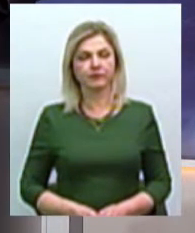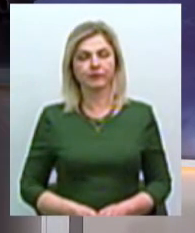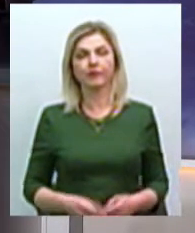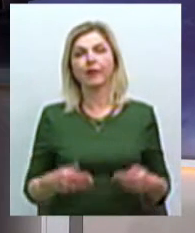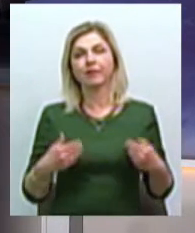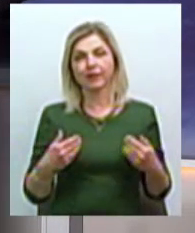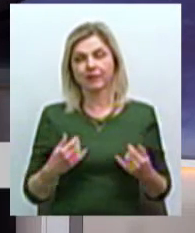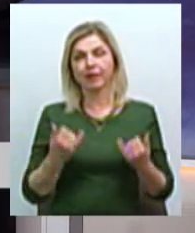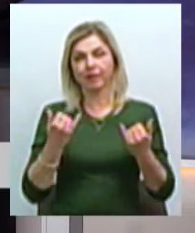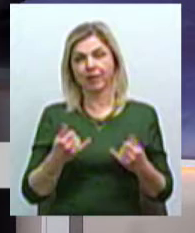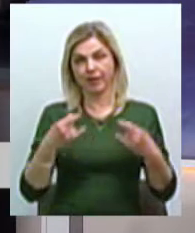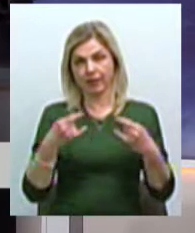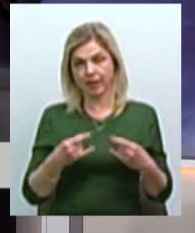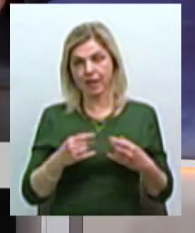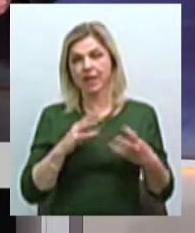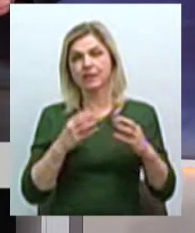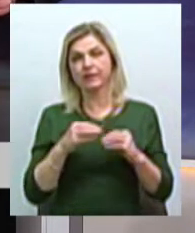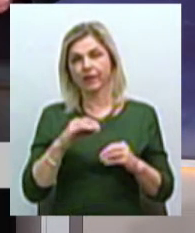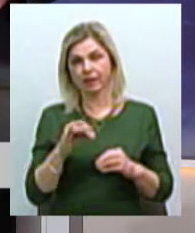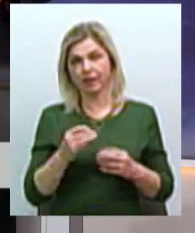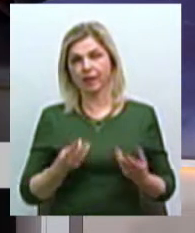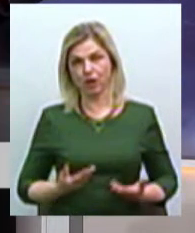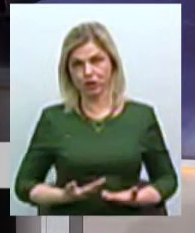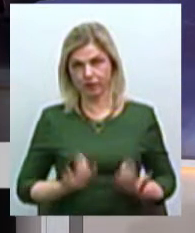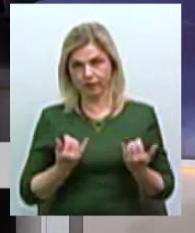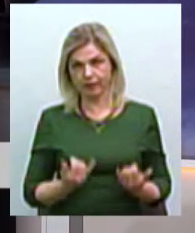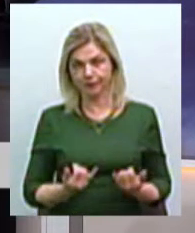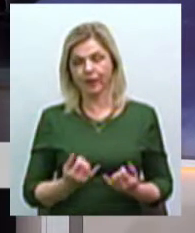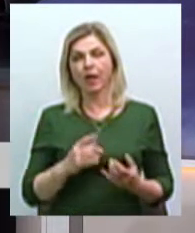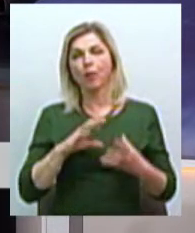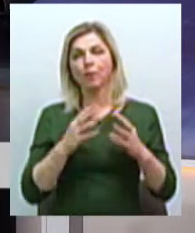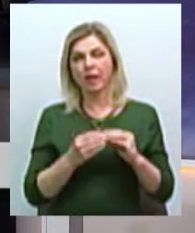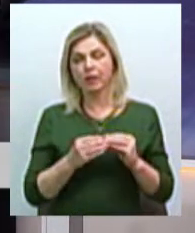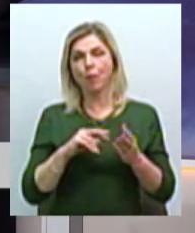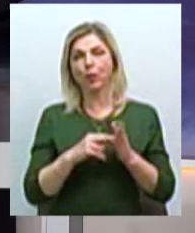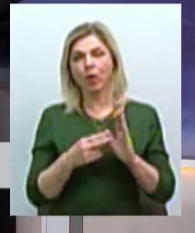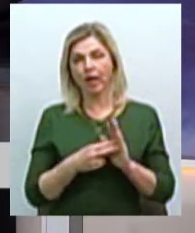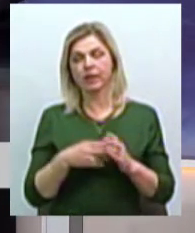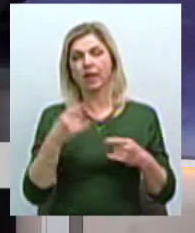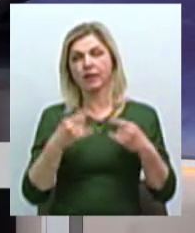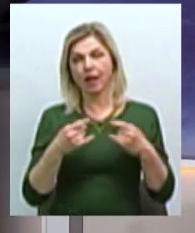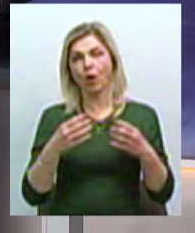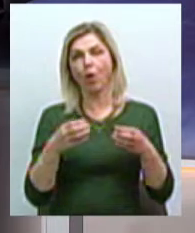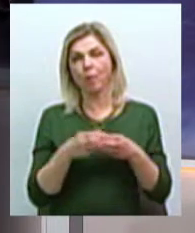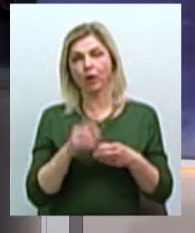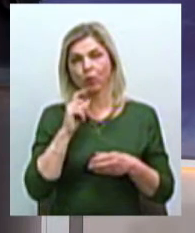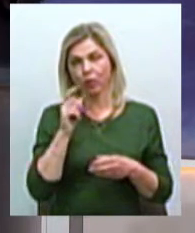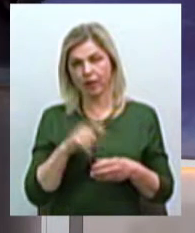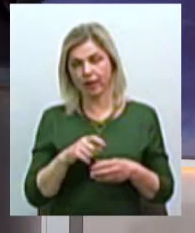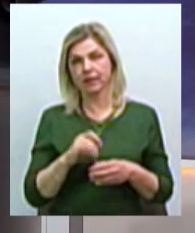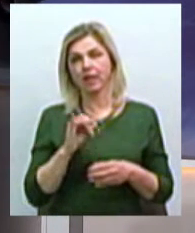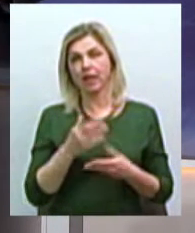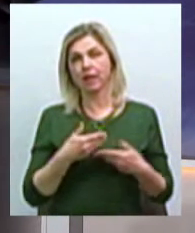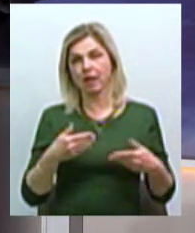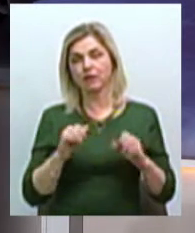Вітаю! В прямому ефірі «Звіти наживо». Спільний проєкт Національної суспільної радіокомпанії України та громадського руху «Чесно». Нас